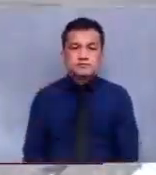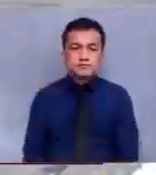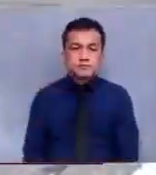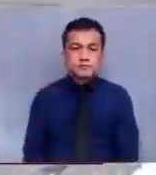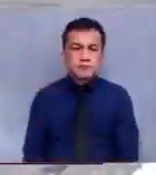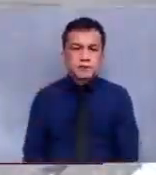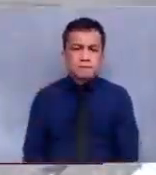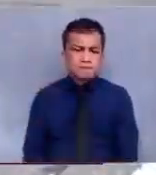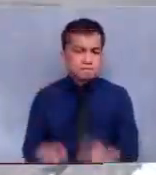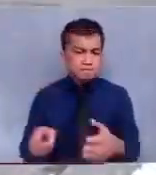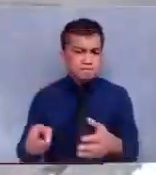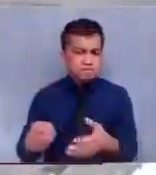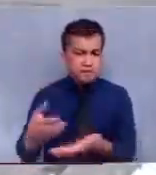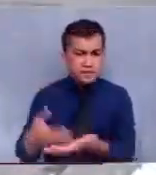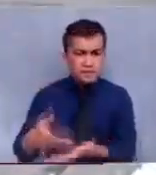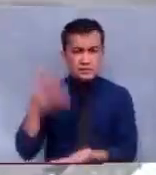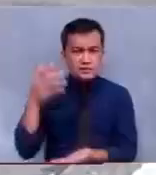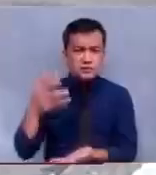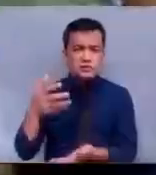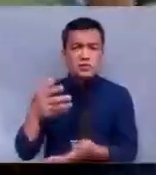at sektor ng agrikultura.